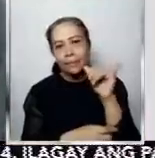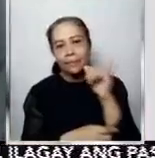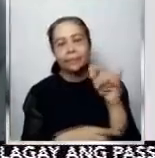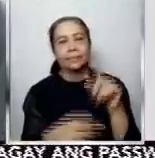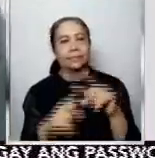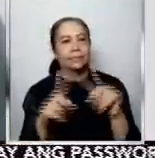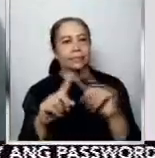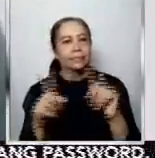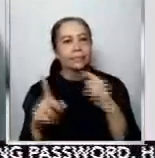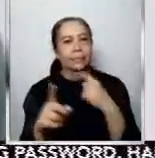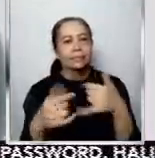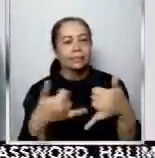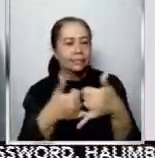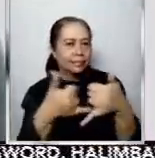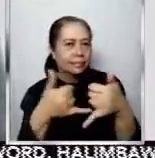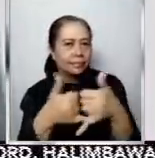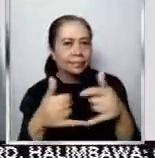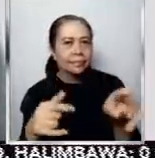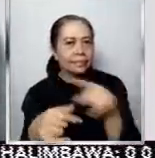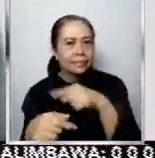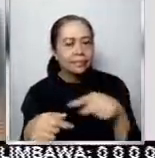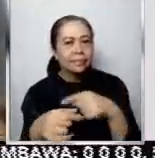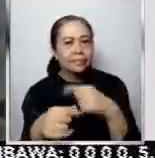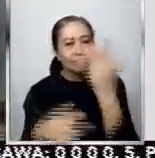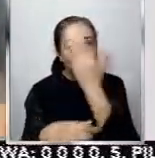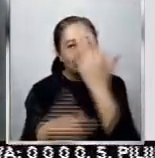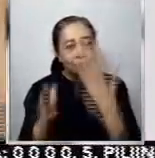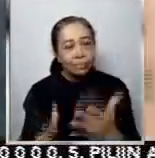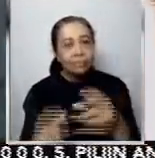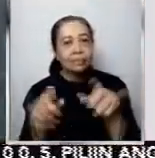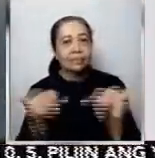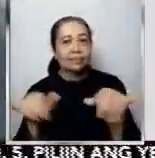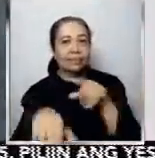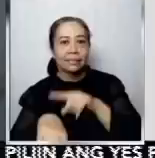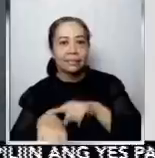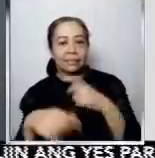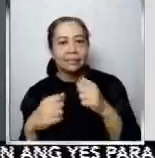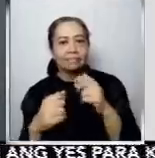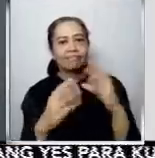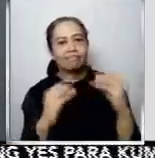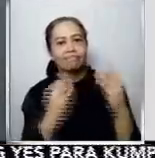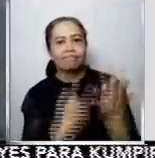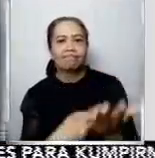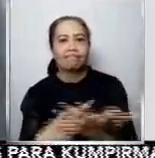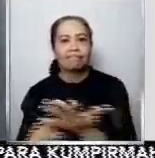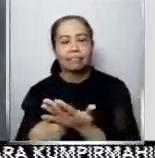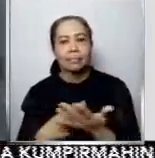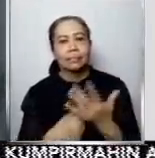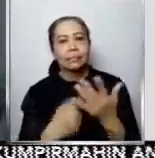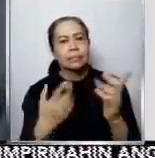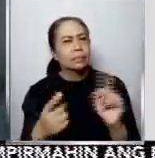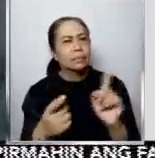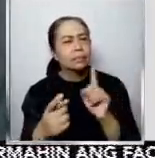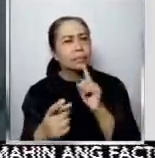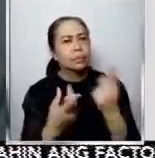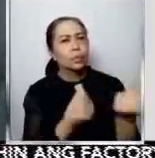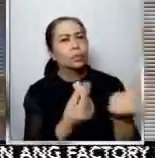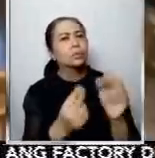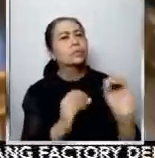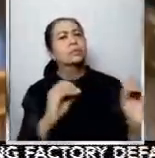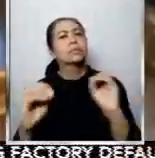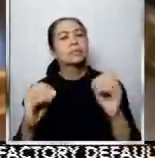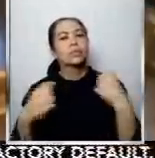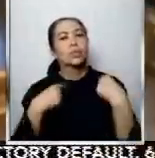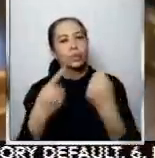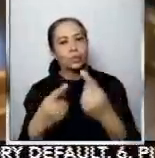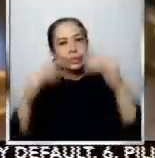kami sa mga viewers. At the same time, pag-uusapan namin dito kung ano ba yung mga ginagawa namin during the lockdown.